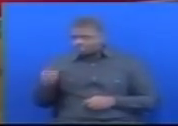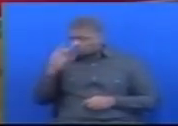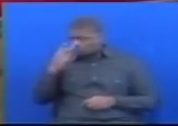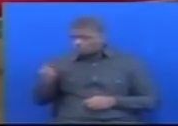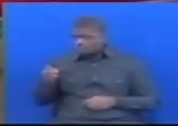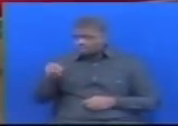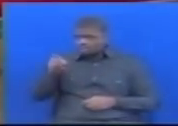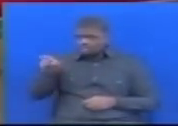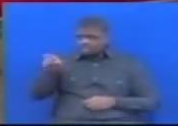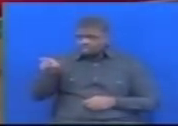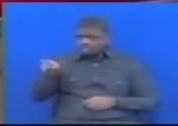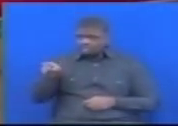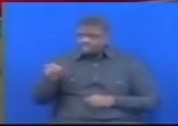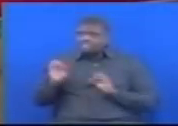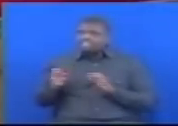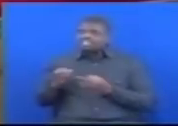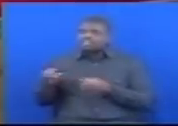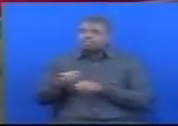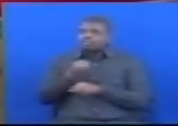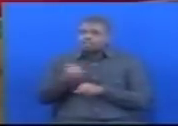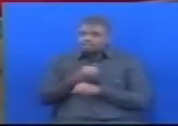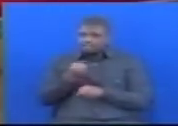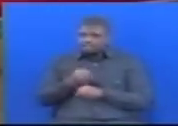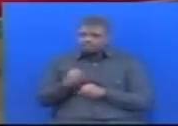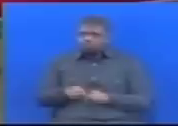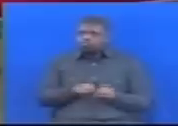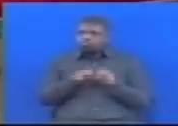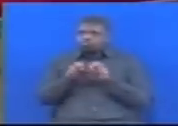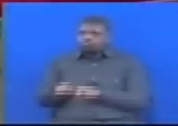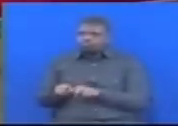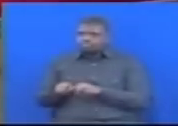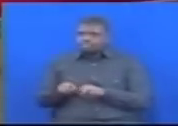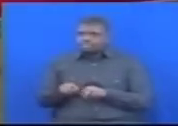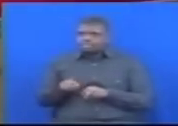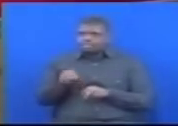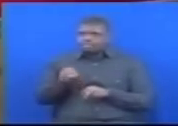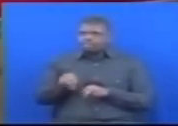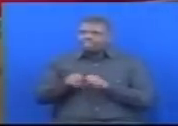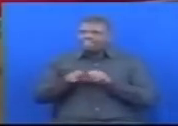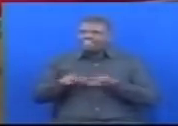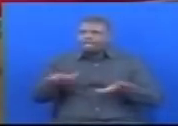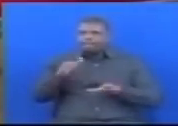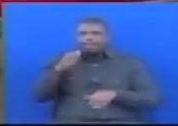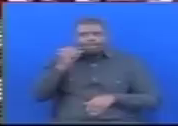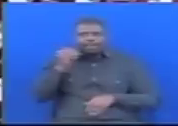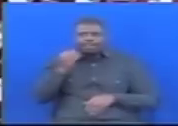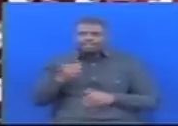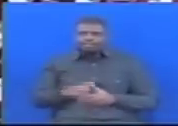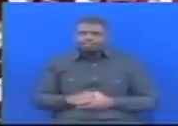kuangalia nini cha kufanya ili sasa tuvuke kutoka hapo mtandao wa panya kuelekea kwenye kukimaliza kitu hicho.